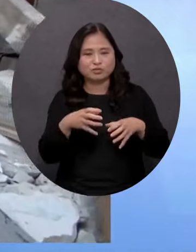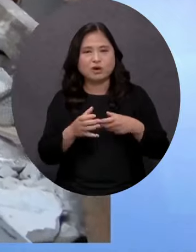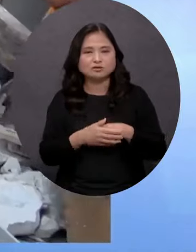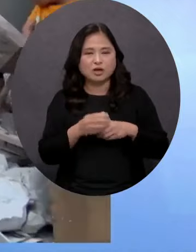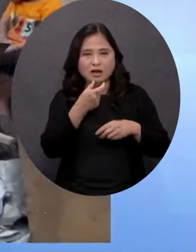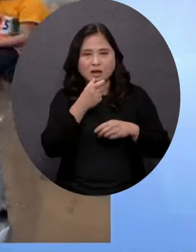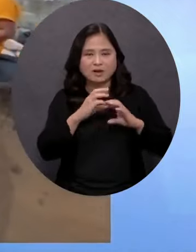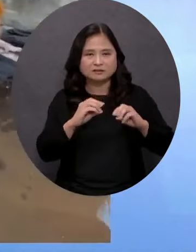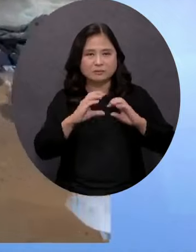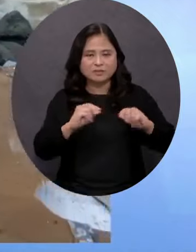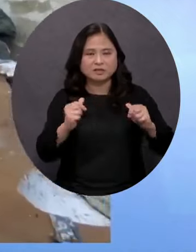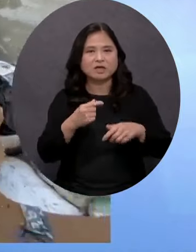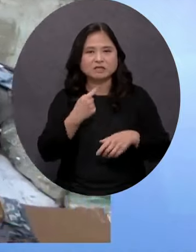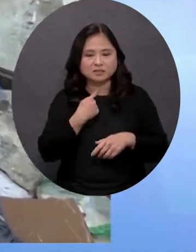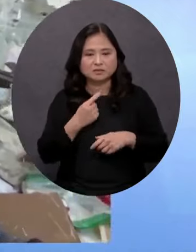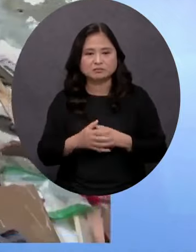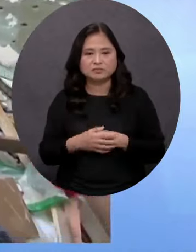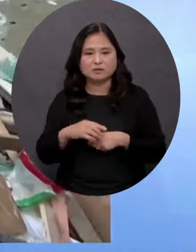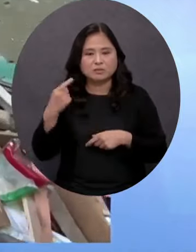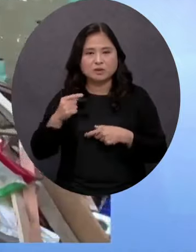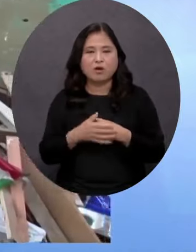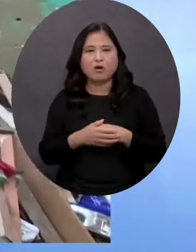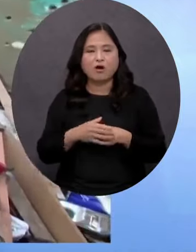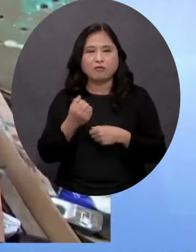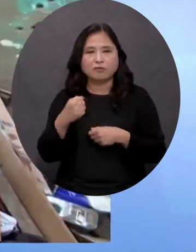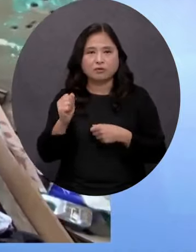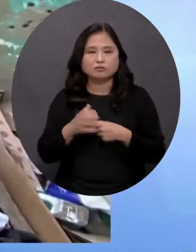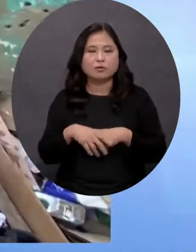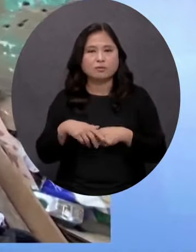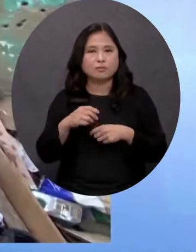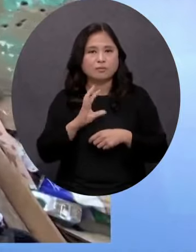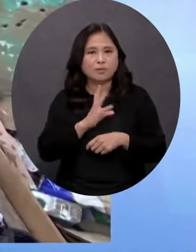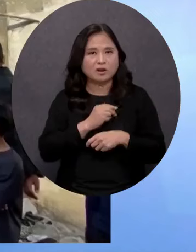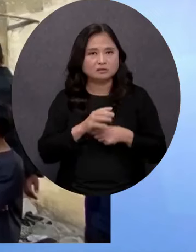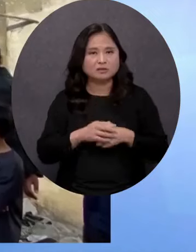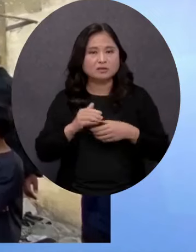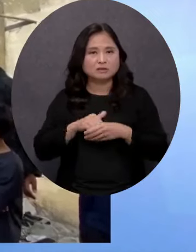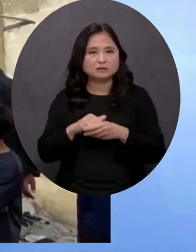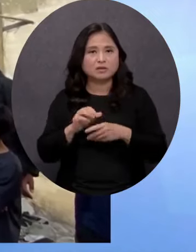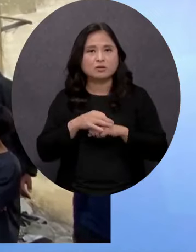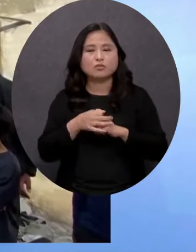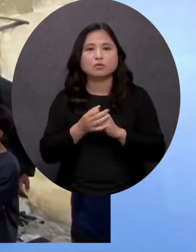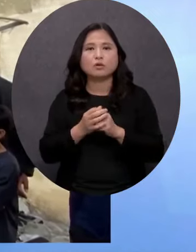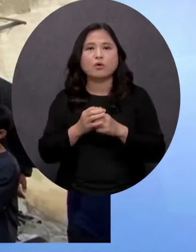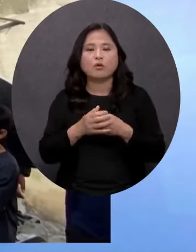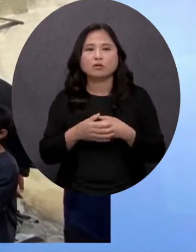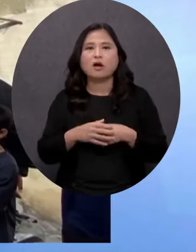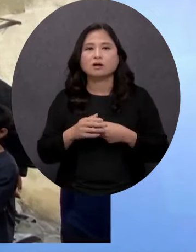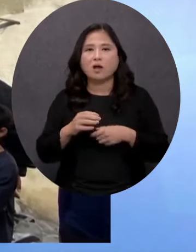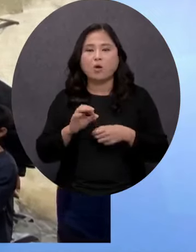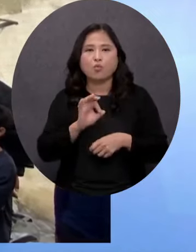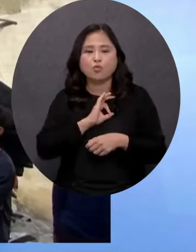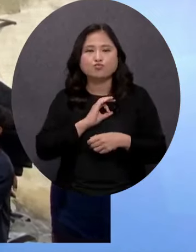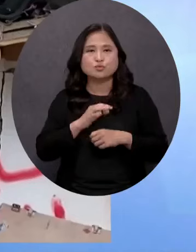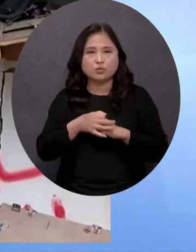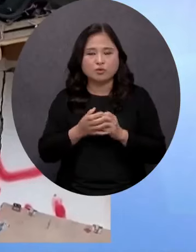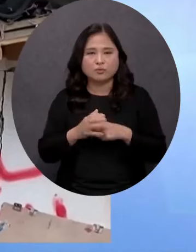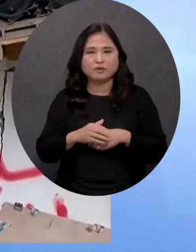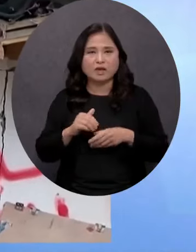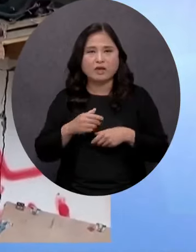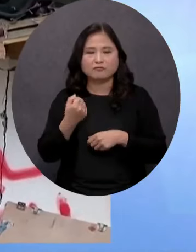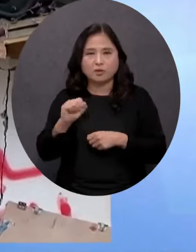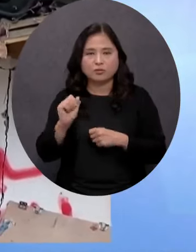美国上个月否决关于巴勒斯坦申请成为联合国正式会员国的安理会决议草案。在联合国大会上，